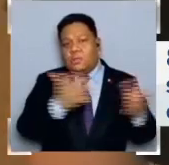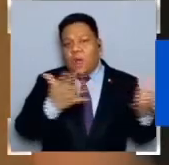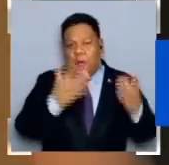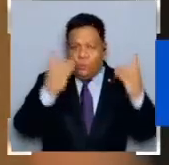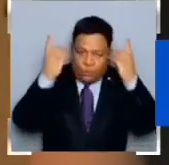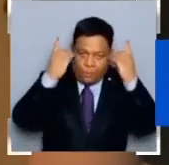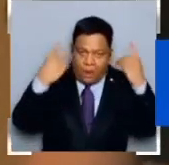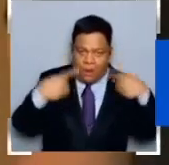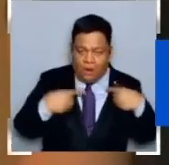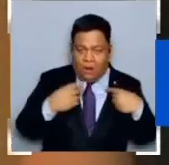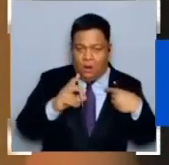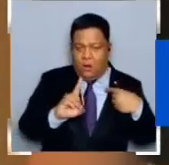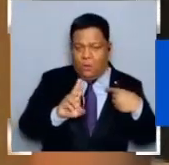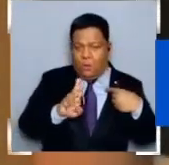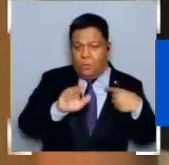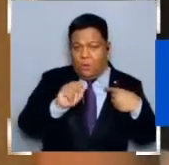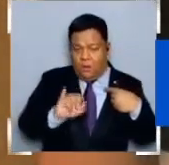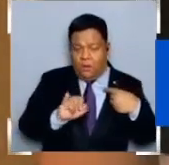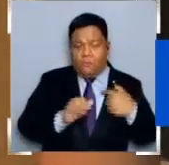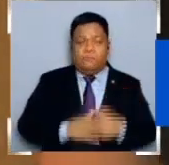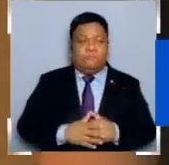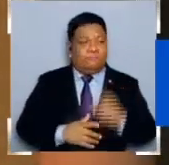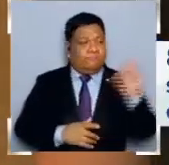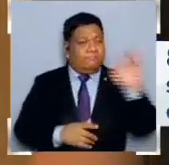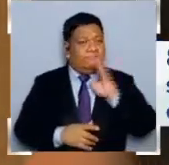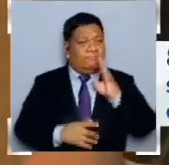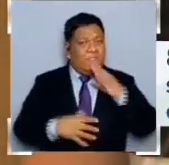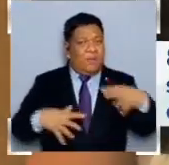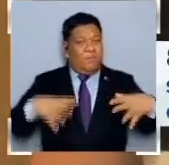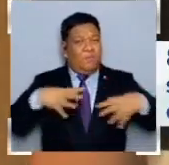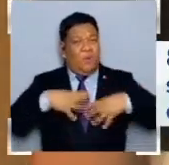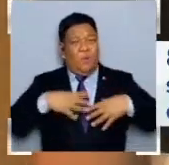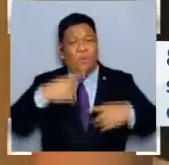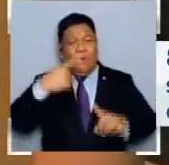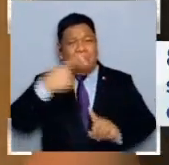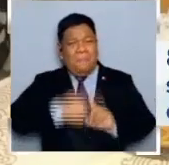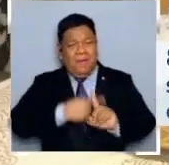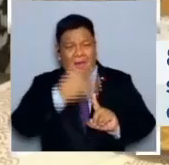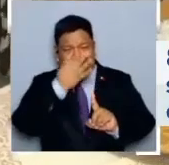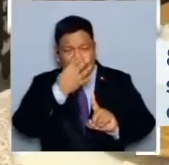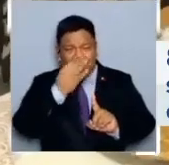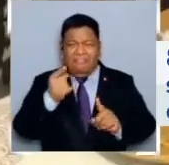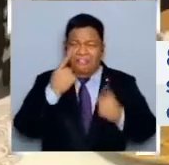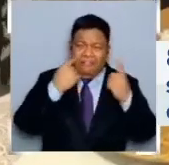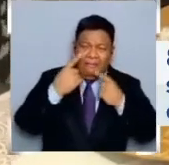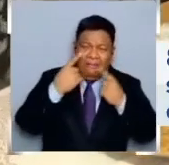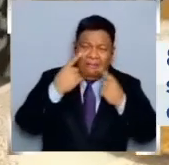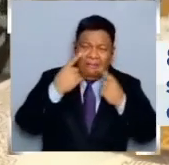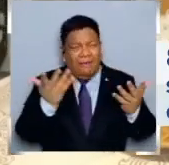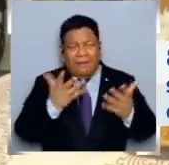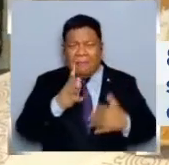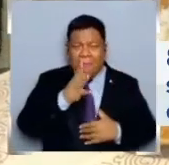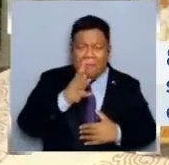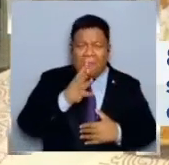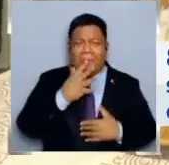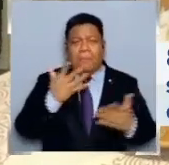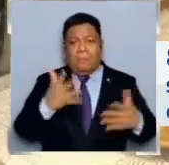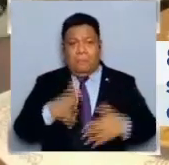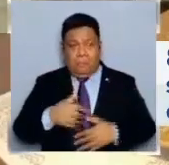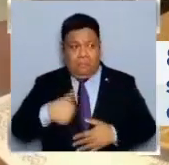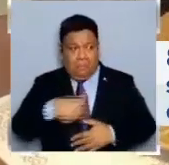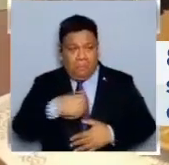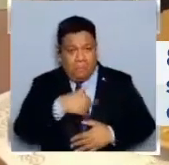is 1 month lang. Nag-iiyakan na sila bakit wala pa ako, yung mami ko, yung mother po namin. Kasi nag-iitip po